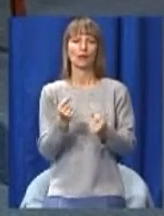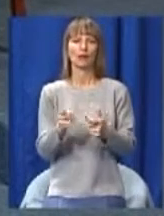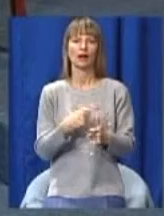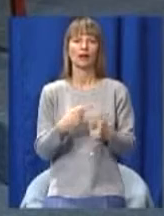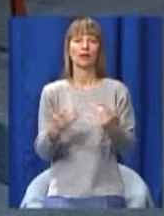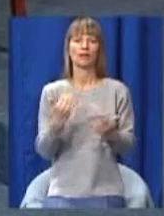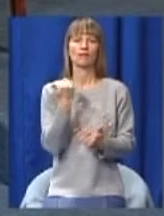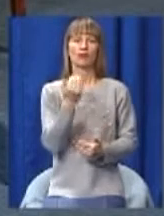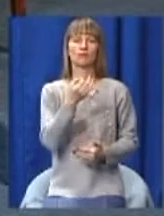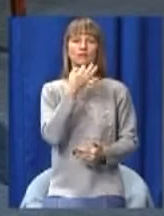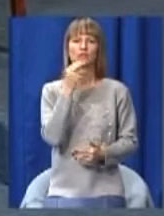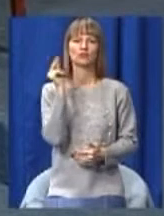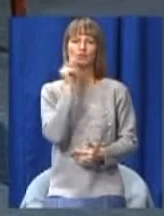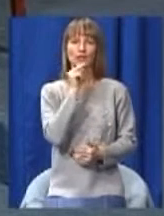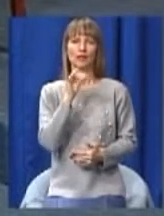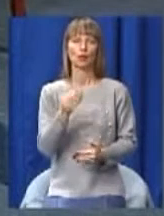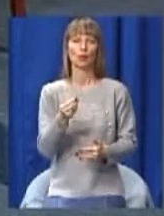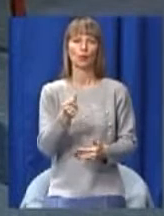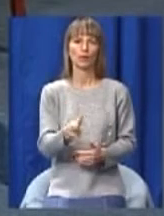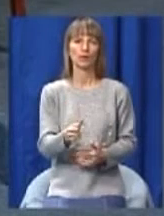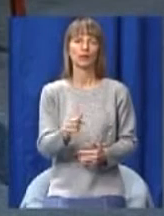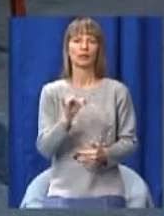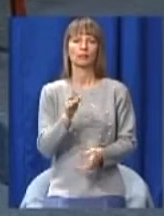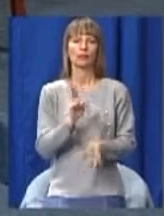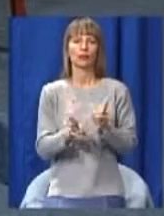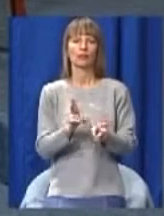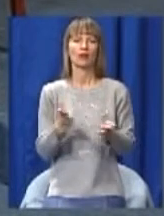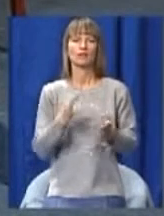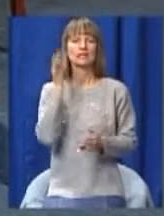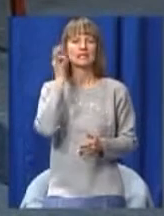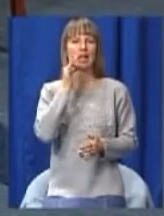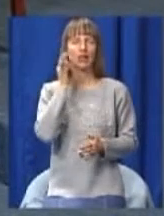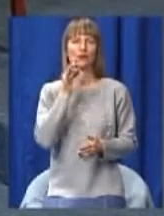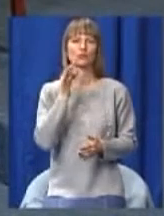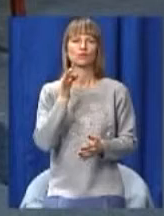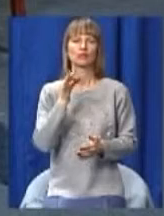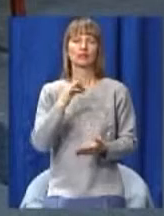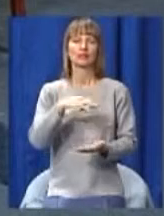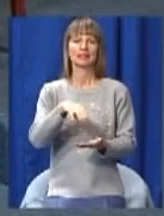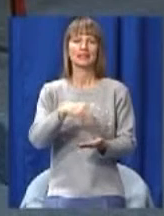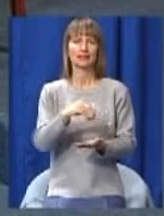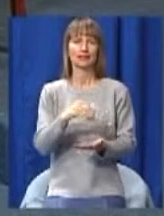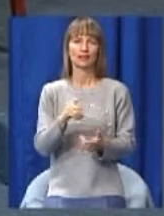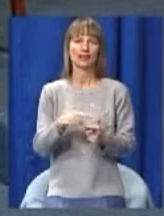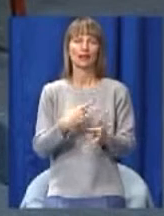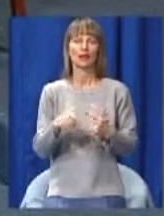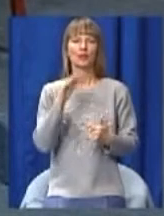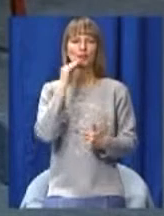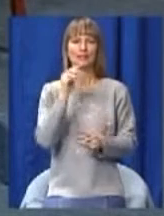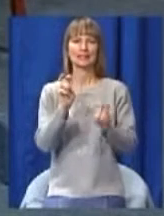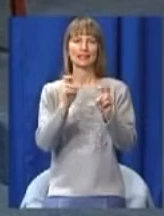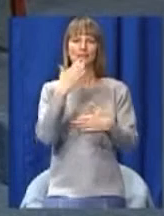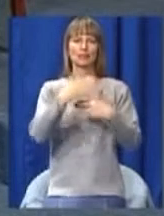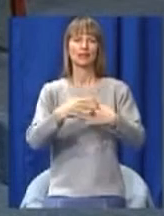там подобається чаю, купити або приготувати якусь солодку, там, я не знаю, там, тістечка або якусь печенюшку, сісти